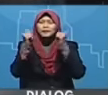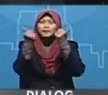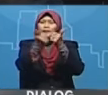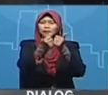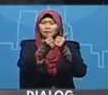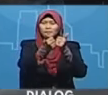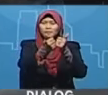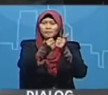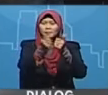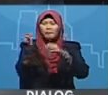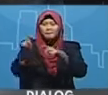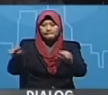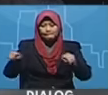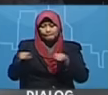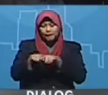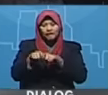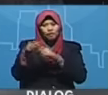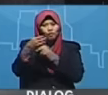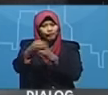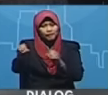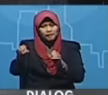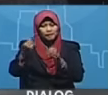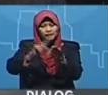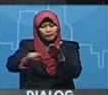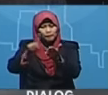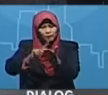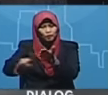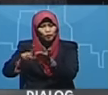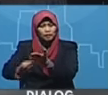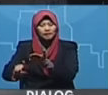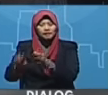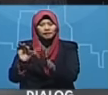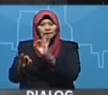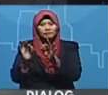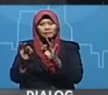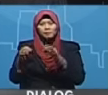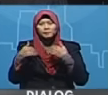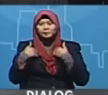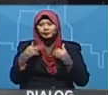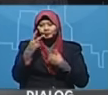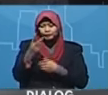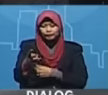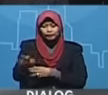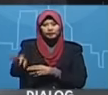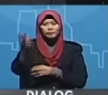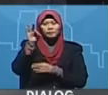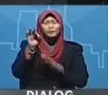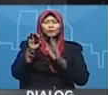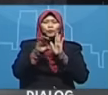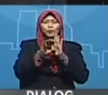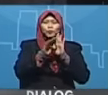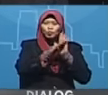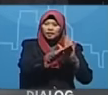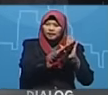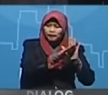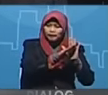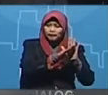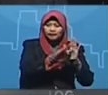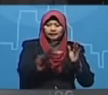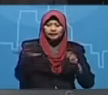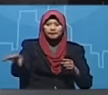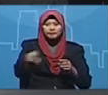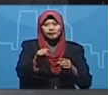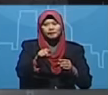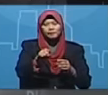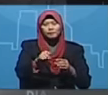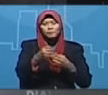apa ni premis, pejabat dan sebagainya, kita akan pergi dan sekiranya kita dapati ada bukti dan sebagainya, kita akan ambil dan